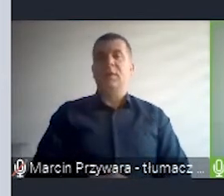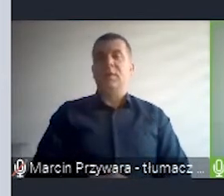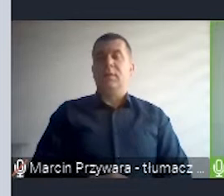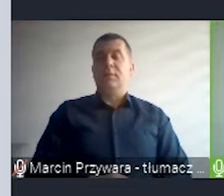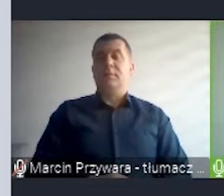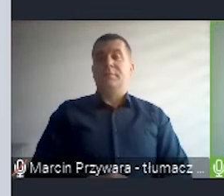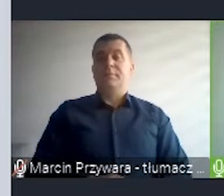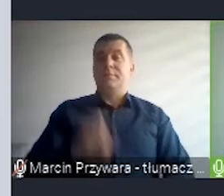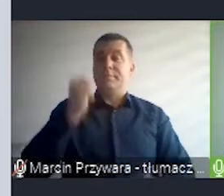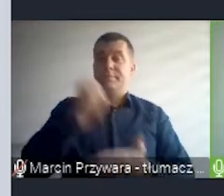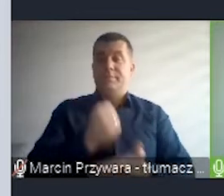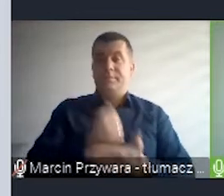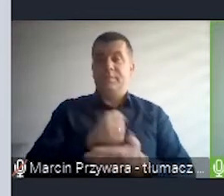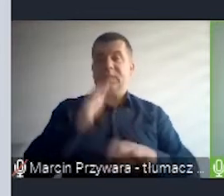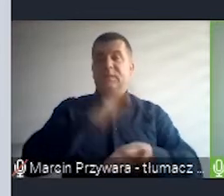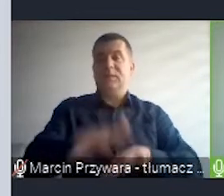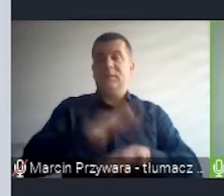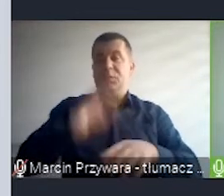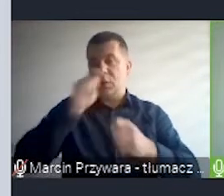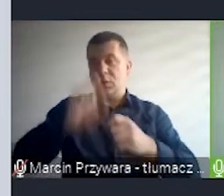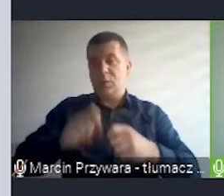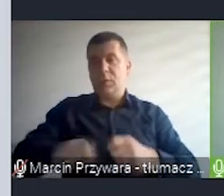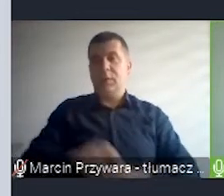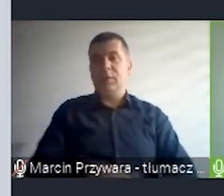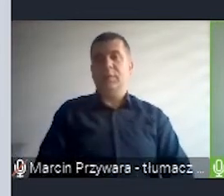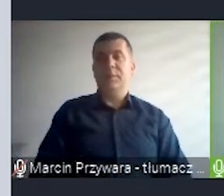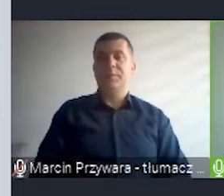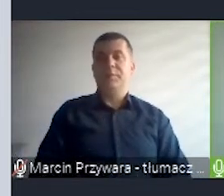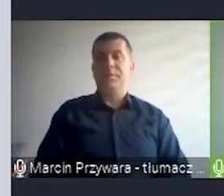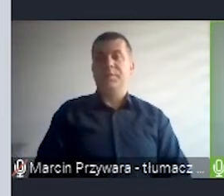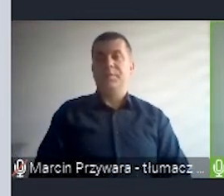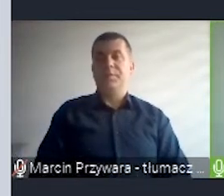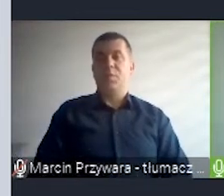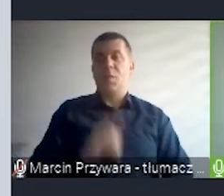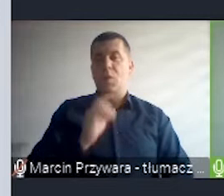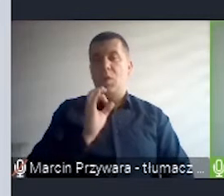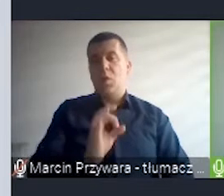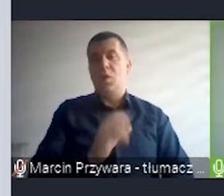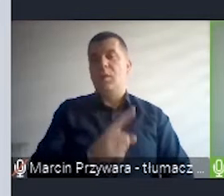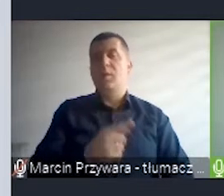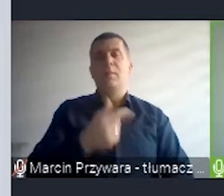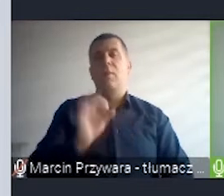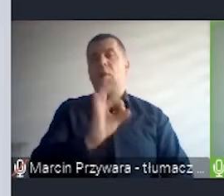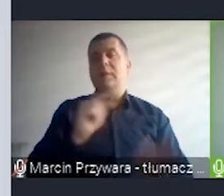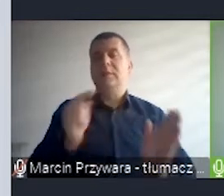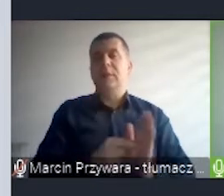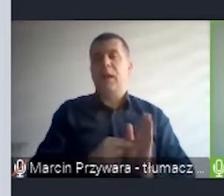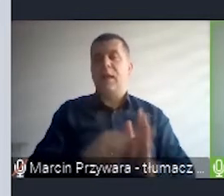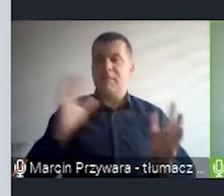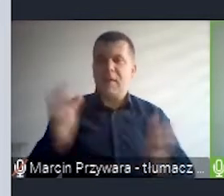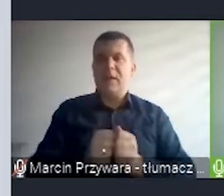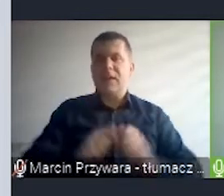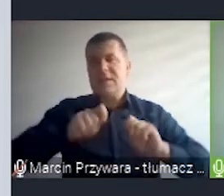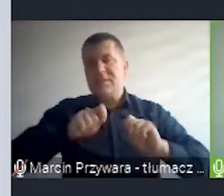jeśli chodzi o system kontroli, on nie ma na celu wykrywania na